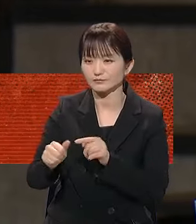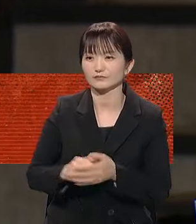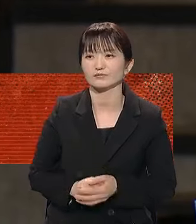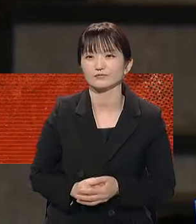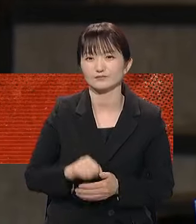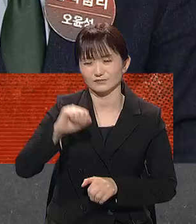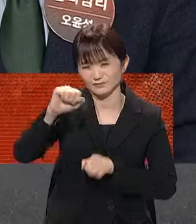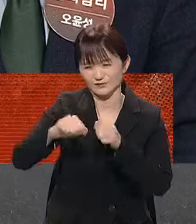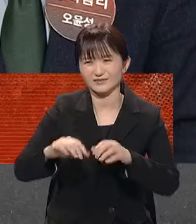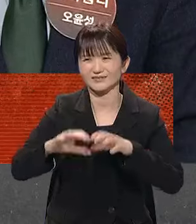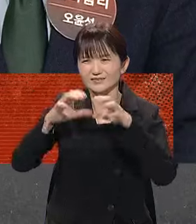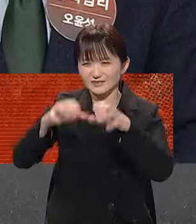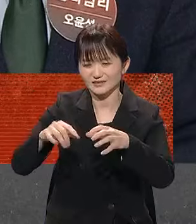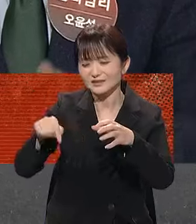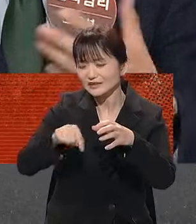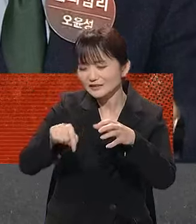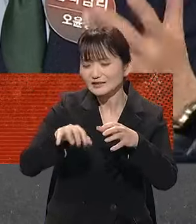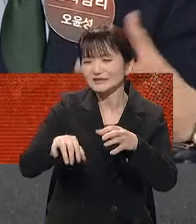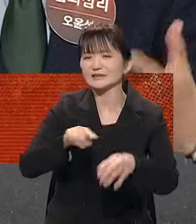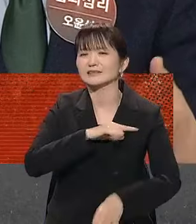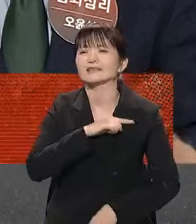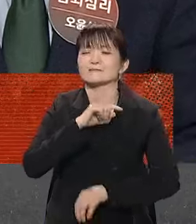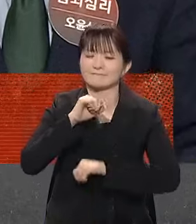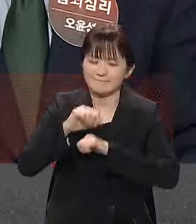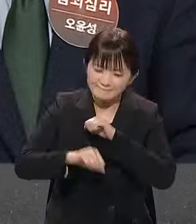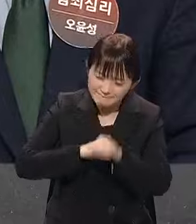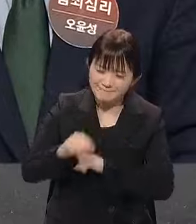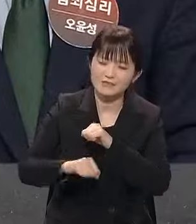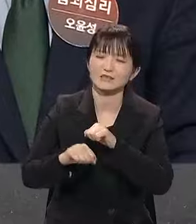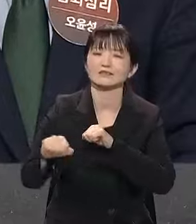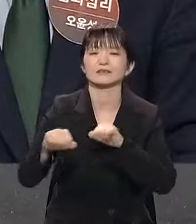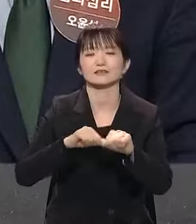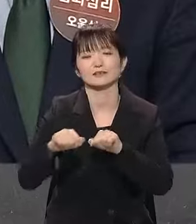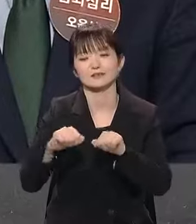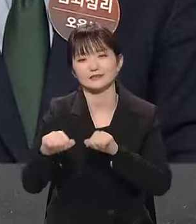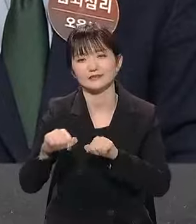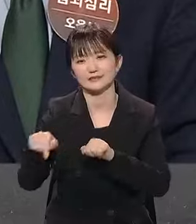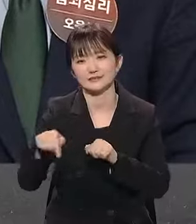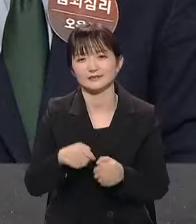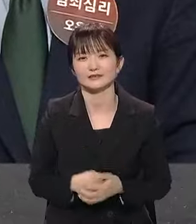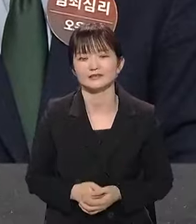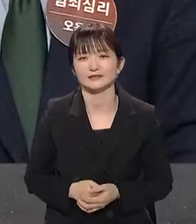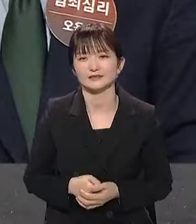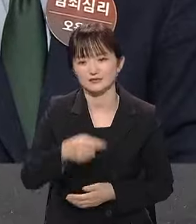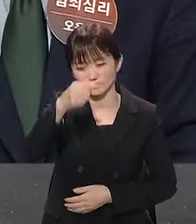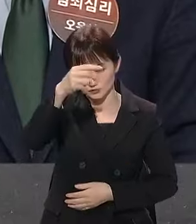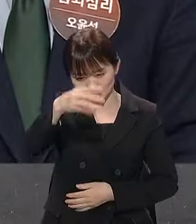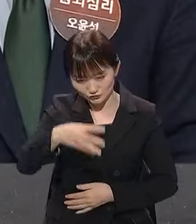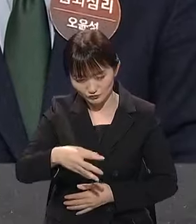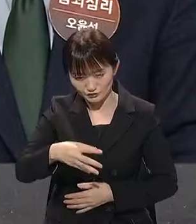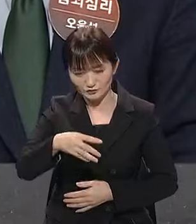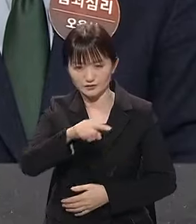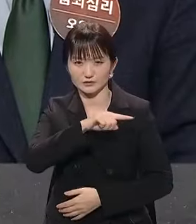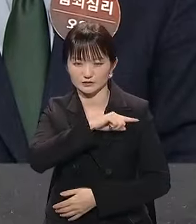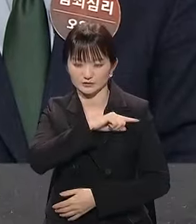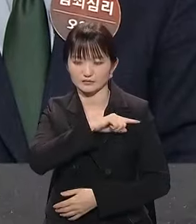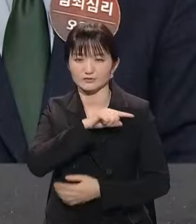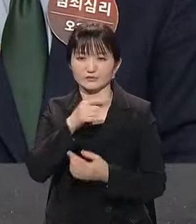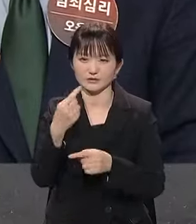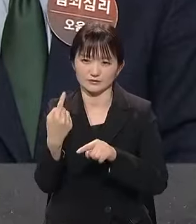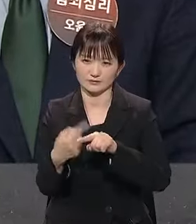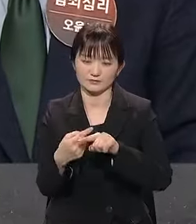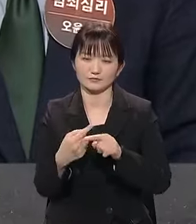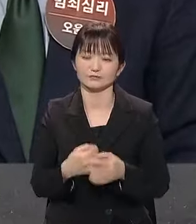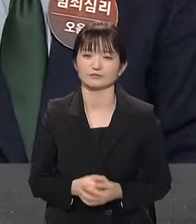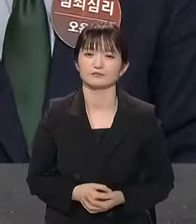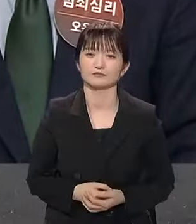세계에서 어떻게 보면은 자기가 마음껏 행동을 하는 그런 그것이 어떻게 보면 서열 일이거든요 그렇다면 저는 이제 그